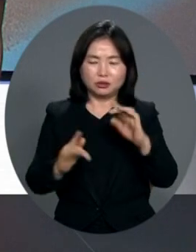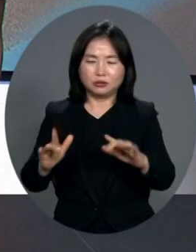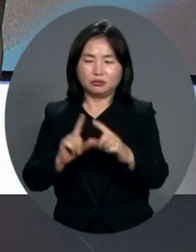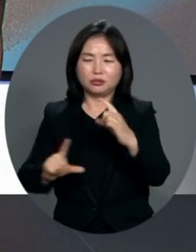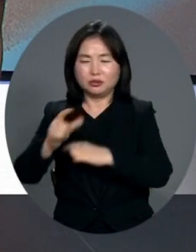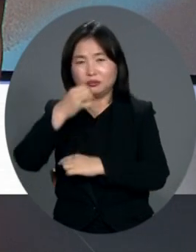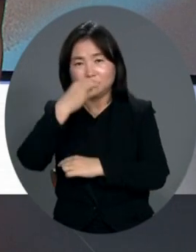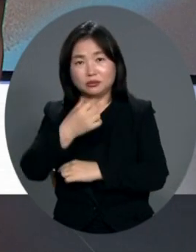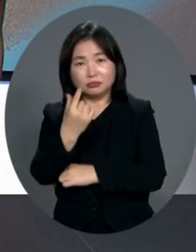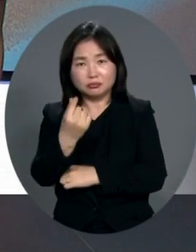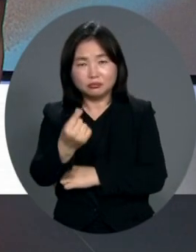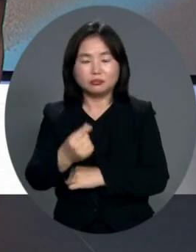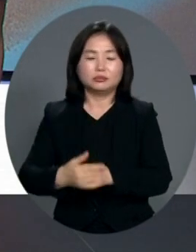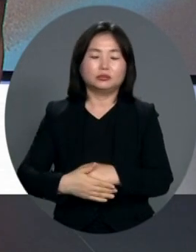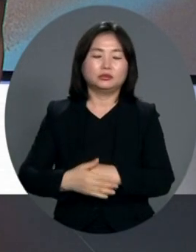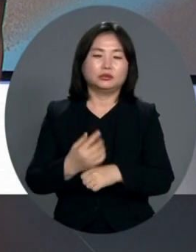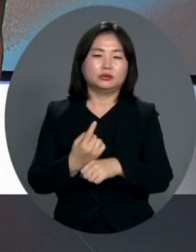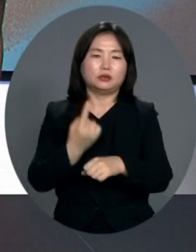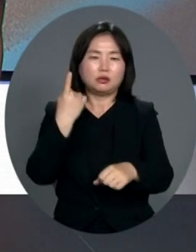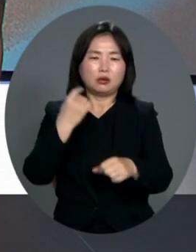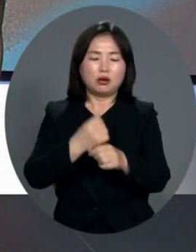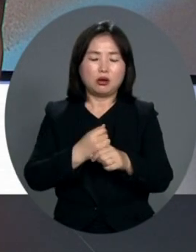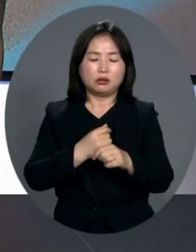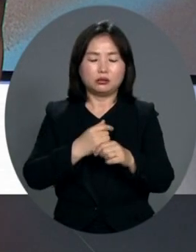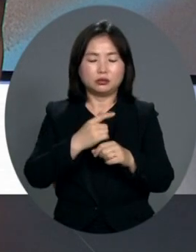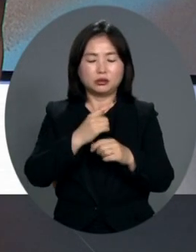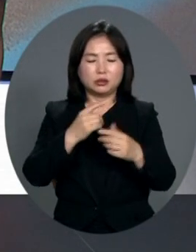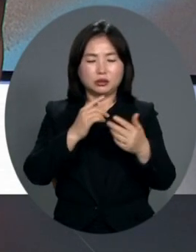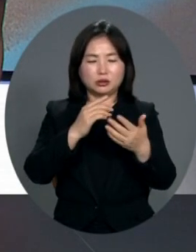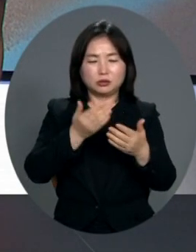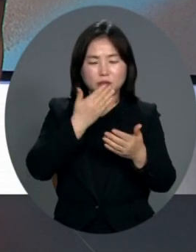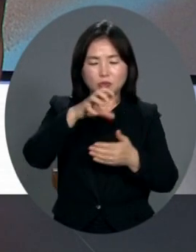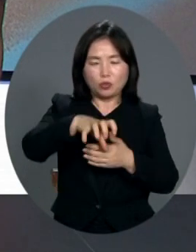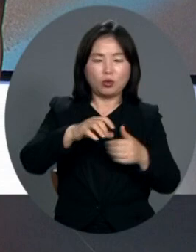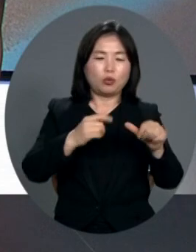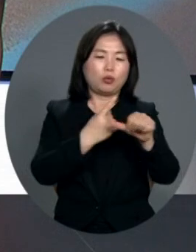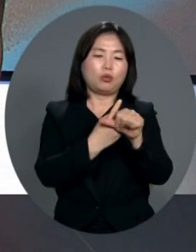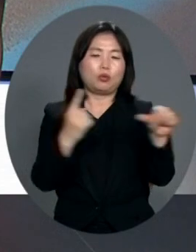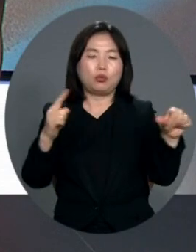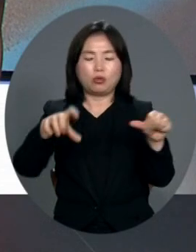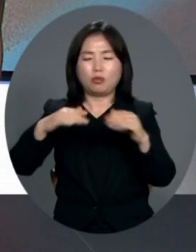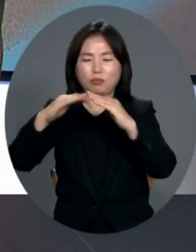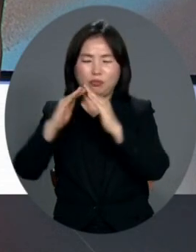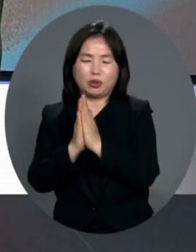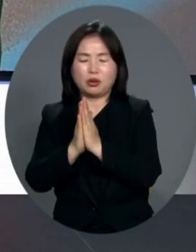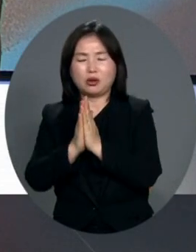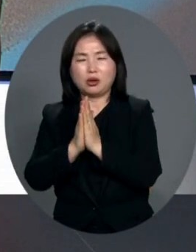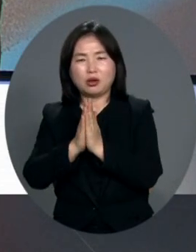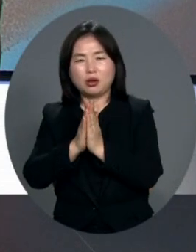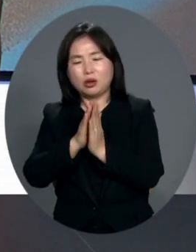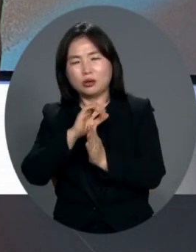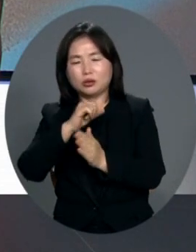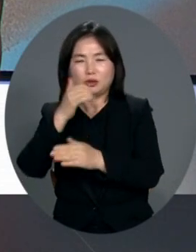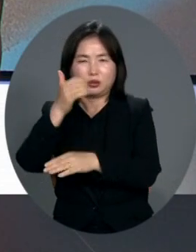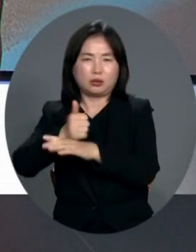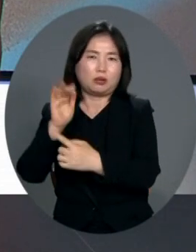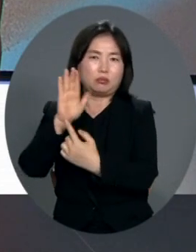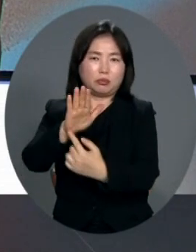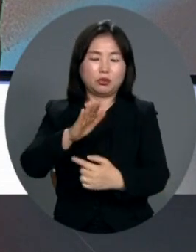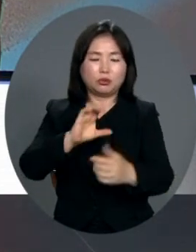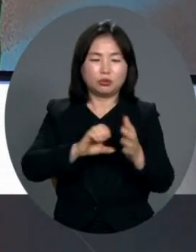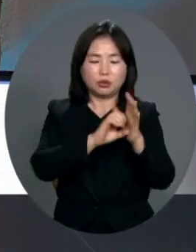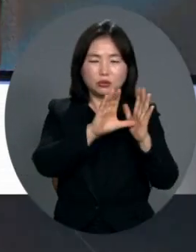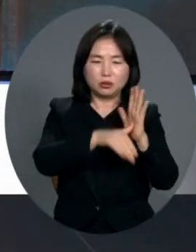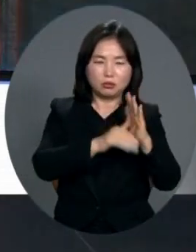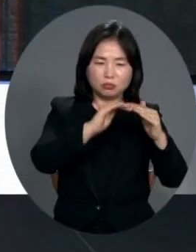하십니다. 실제로 지난해에만 음식점 5곳 중 한 곳이 폐업했다는 빅데이터 분석 결과가 나왔습니다. 네, 코로나